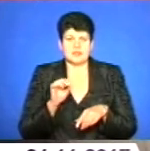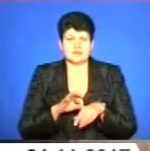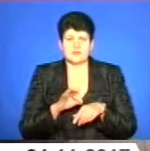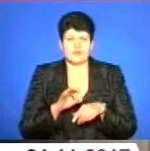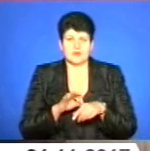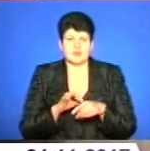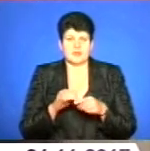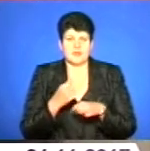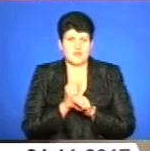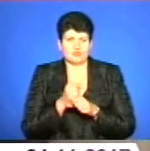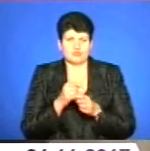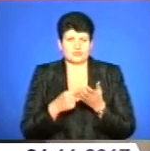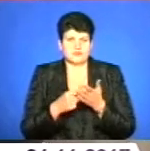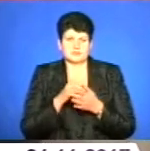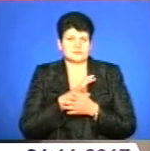лабораторно не підтвердилося.